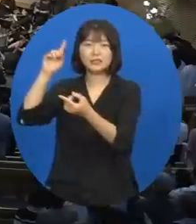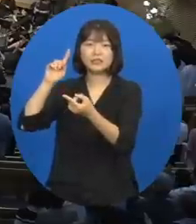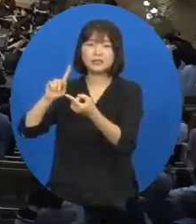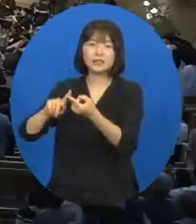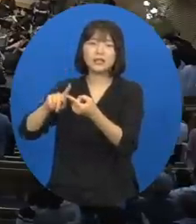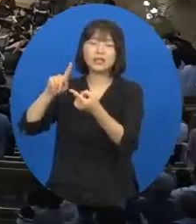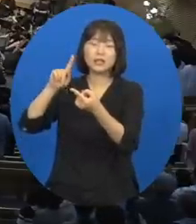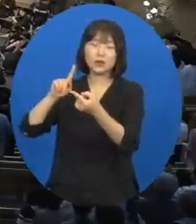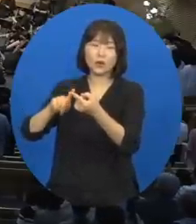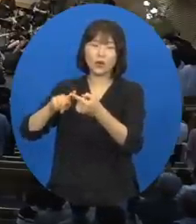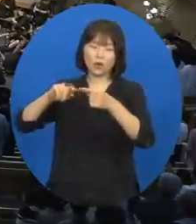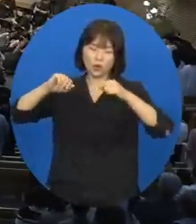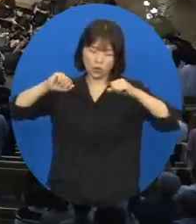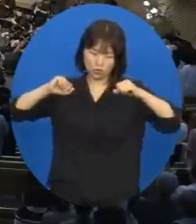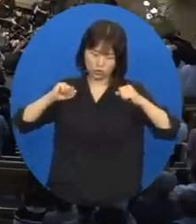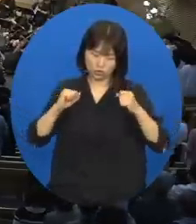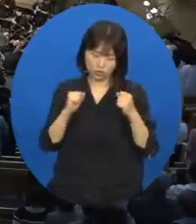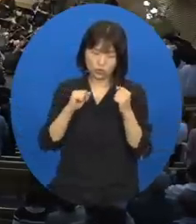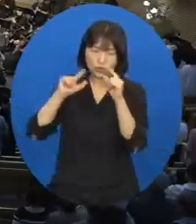이끄시는 대로